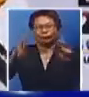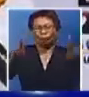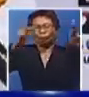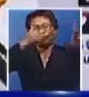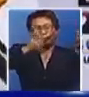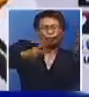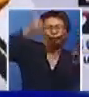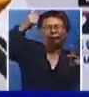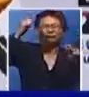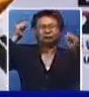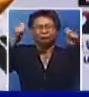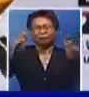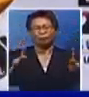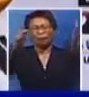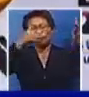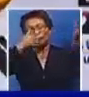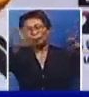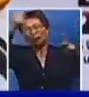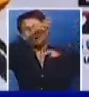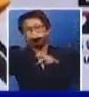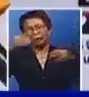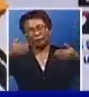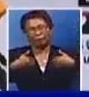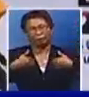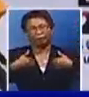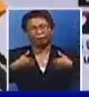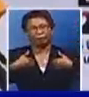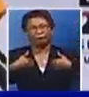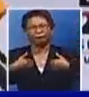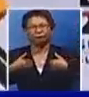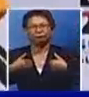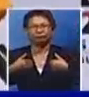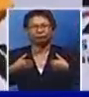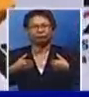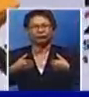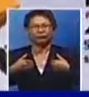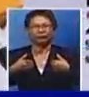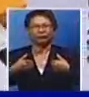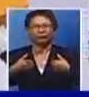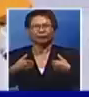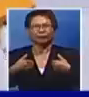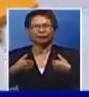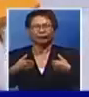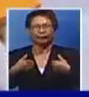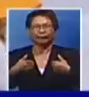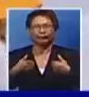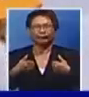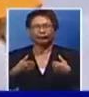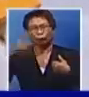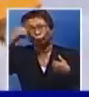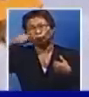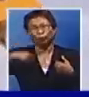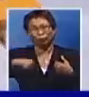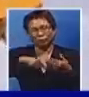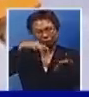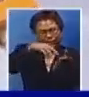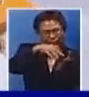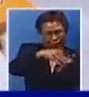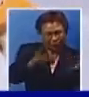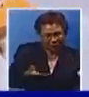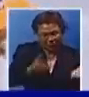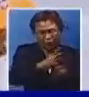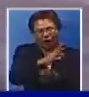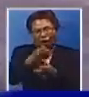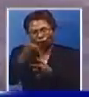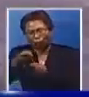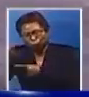dan mempunyai apa kita kata peluang-peluang untuk kita study di sini atau kita